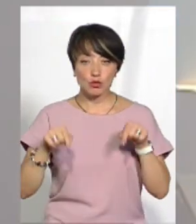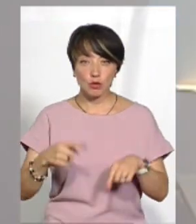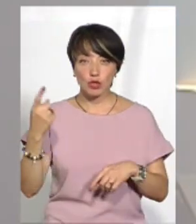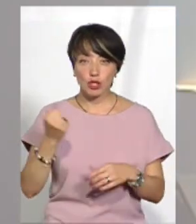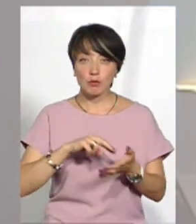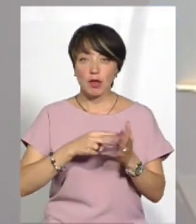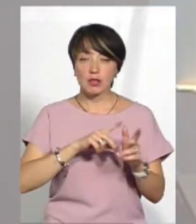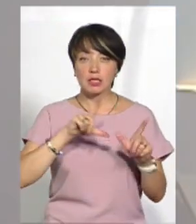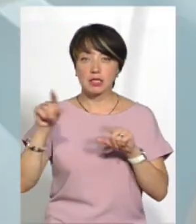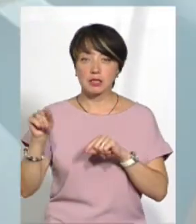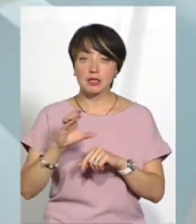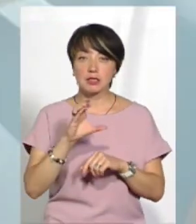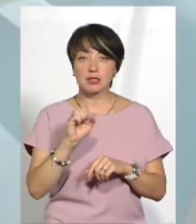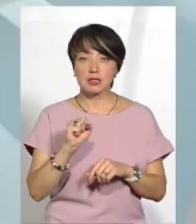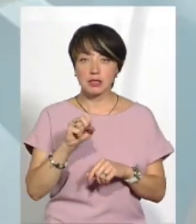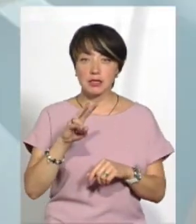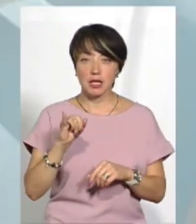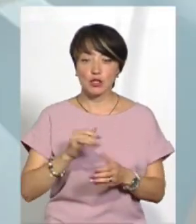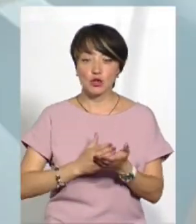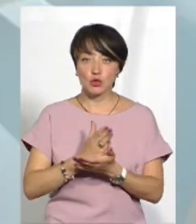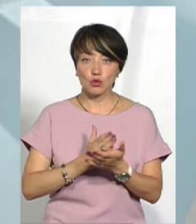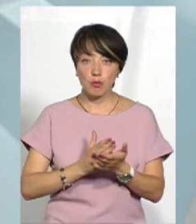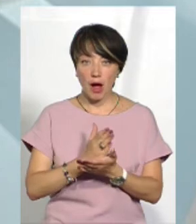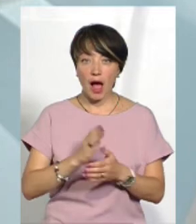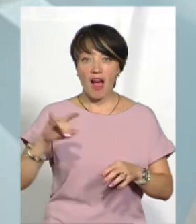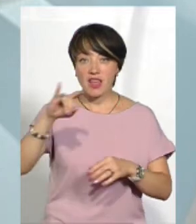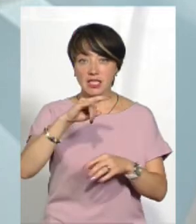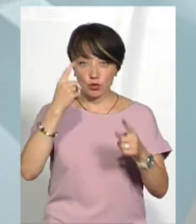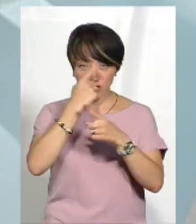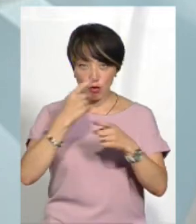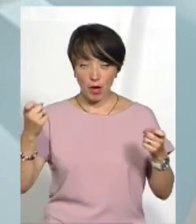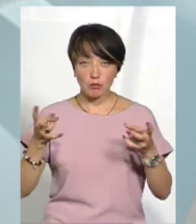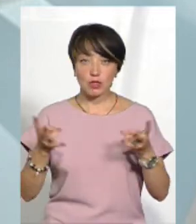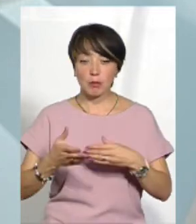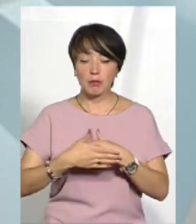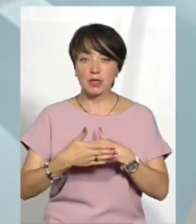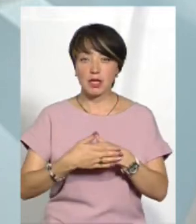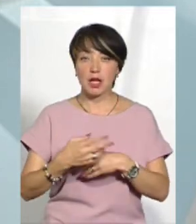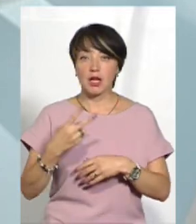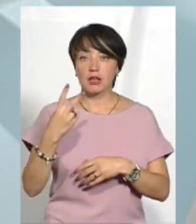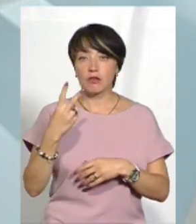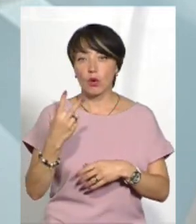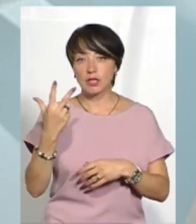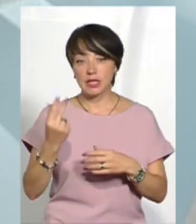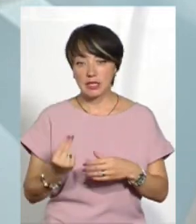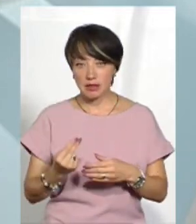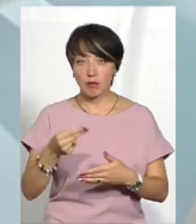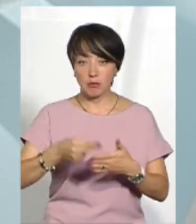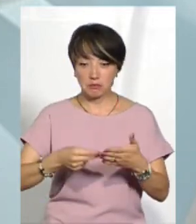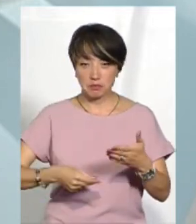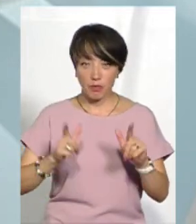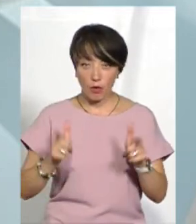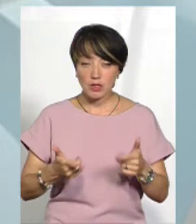плануємо їхати в САІ. Є така служба авіаційної інформації, де вона потребує біля 2-3 днів проходження. Потім